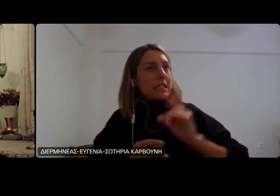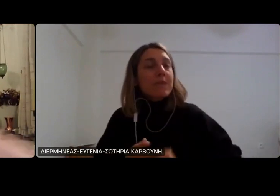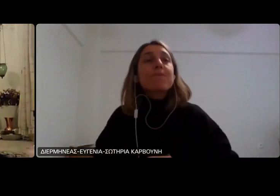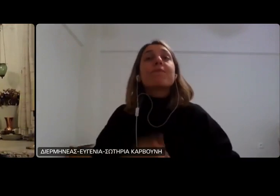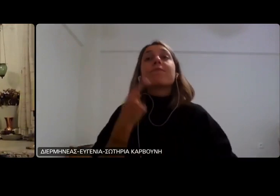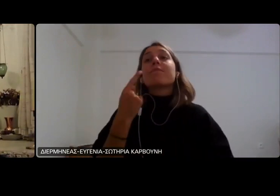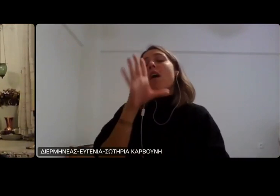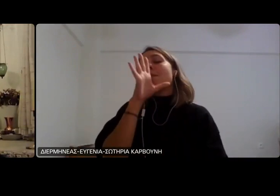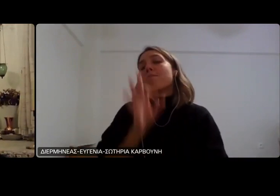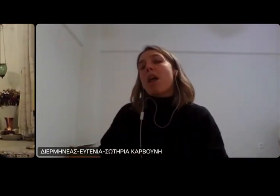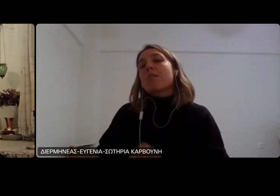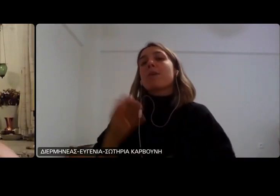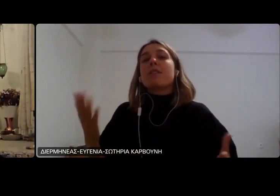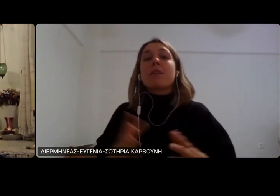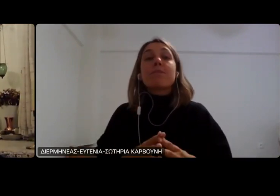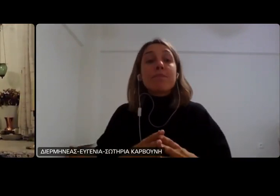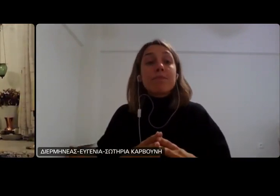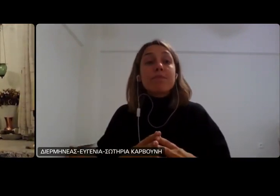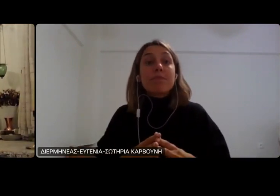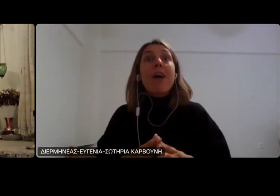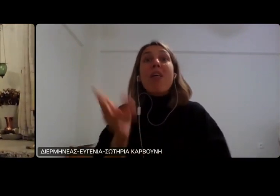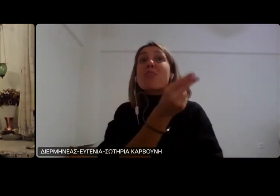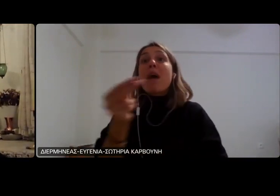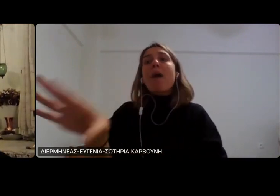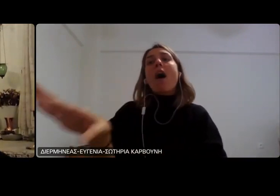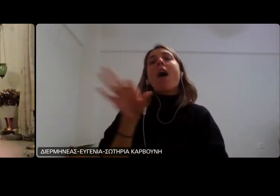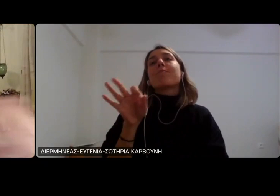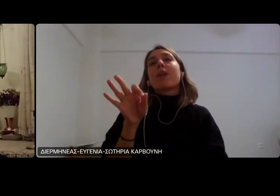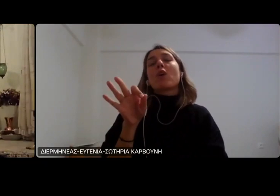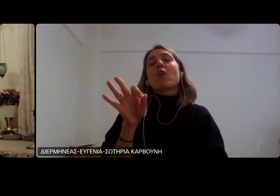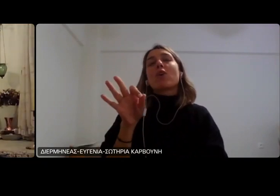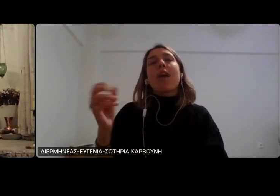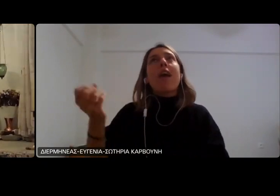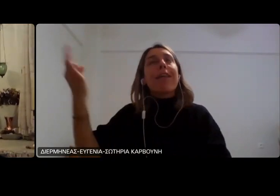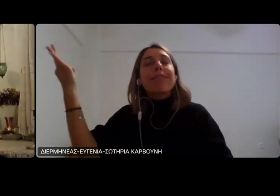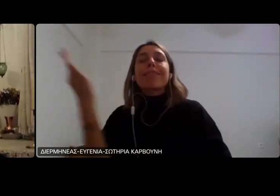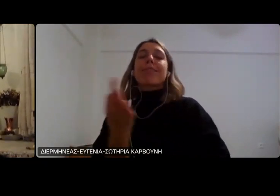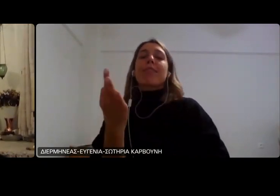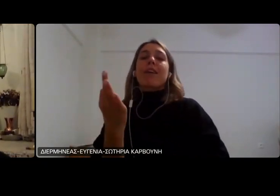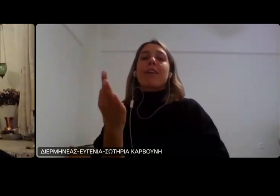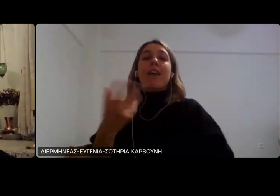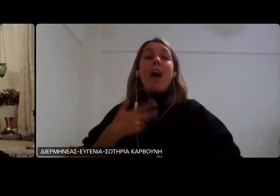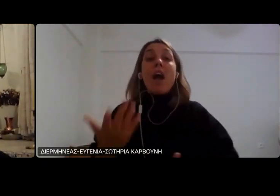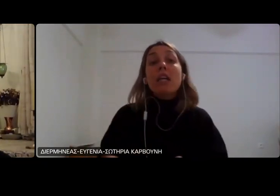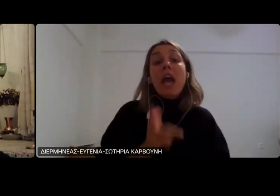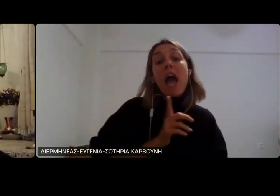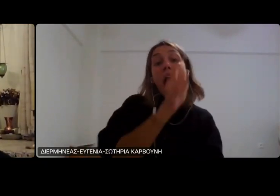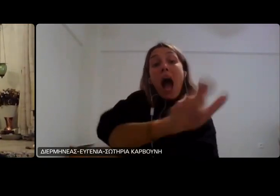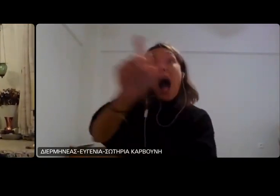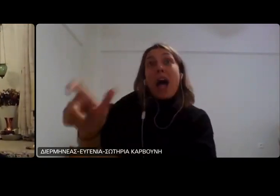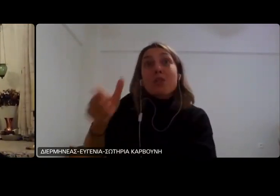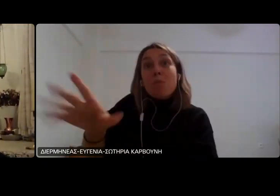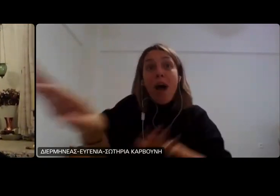πράγματι εμπνευσμένη ως προς την επιλογή του θέματος και εξαιρετική ως προς την επιλογή των